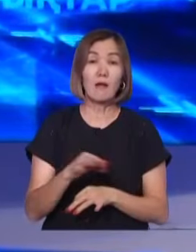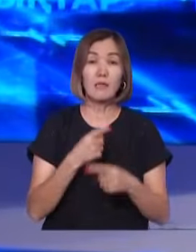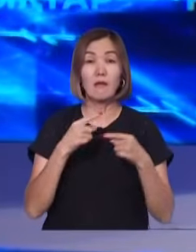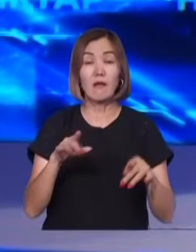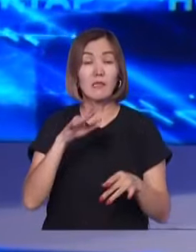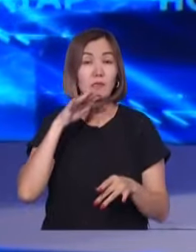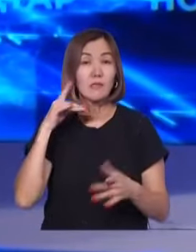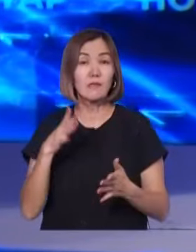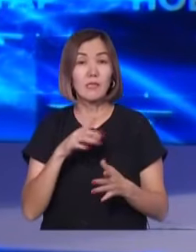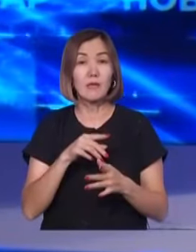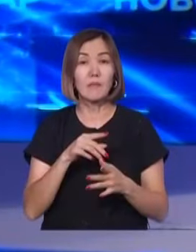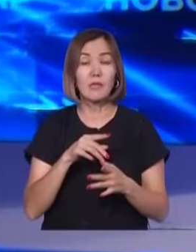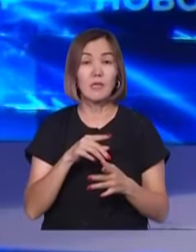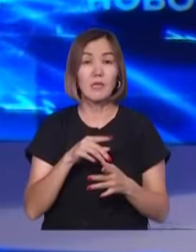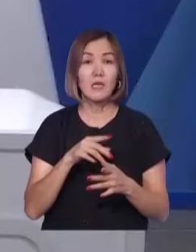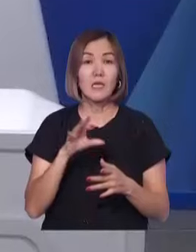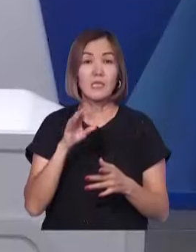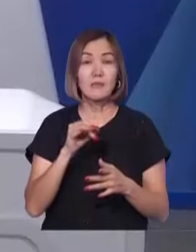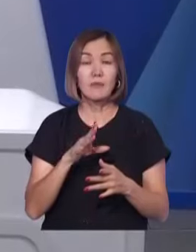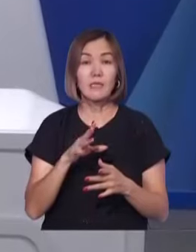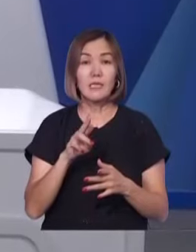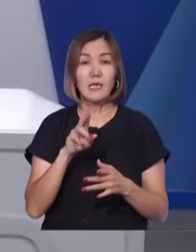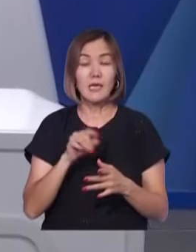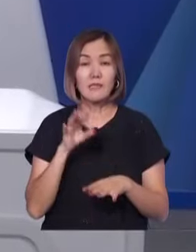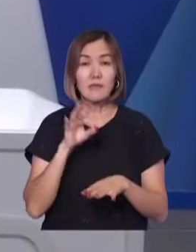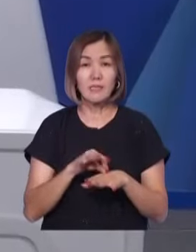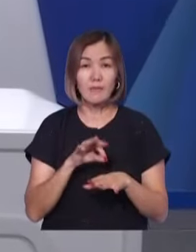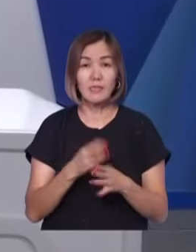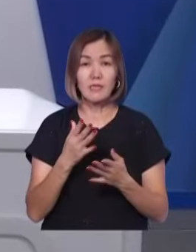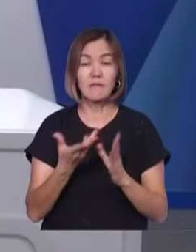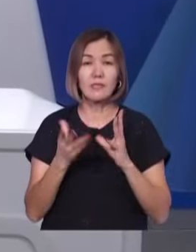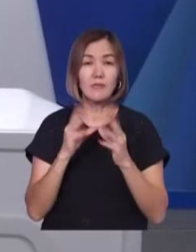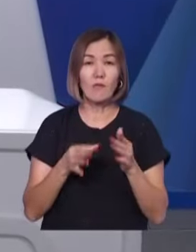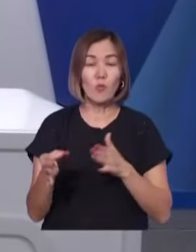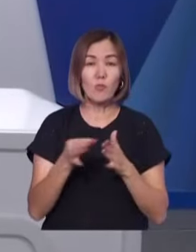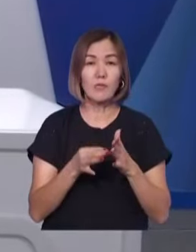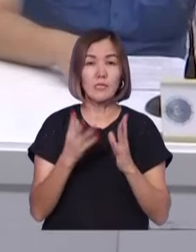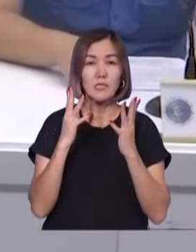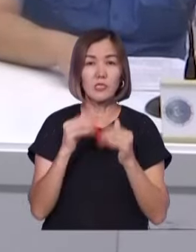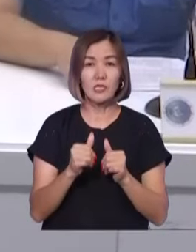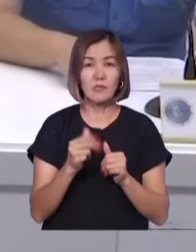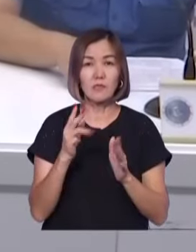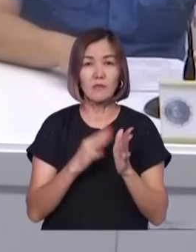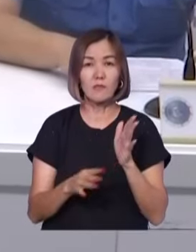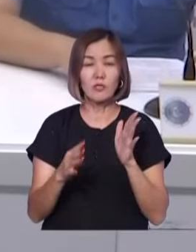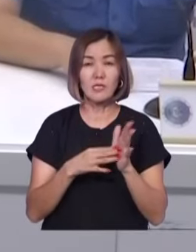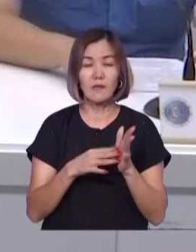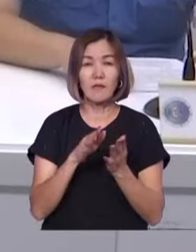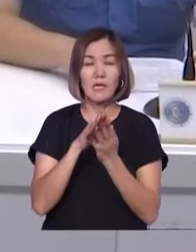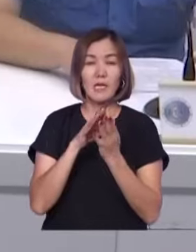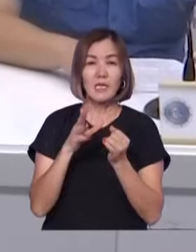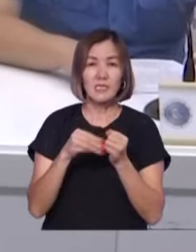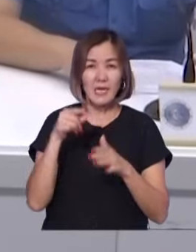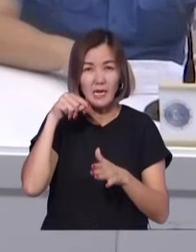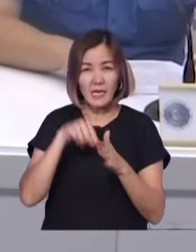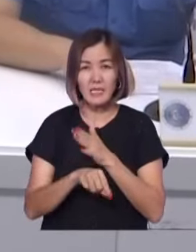цветами были выделены очаги сибирской язвы и скотомогильники всего обла насчитывается 99 захоронений сибирской